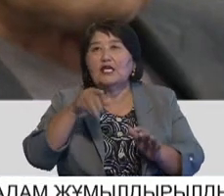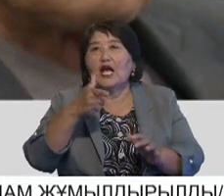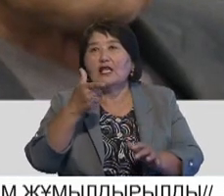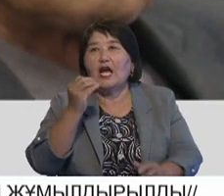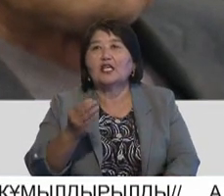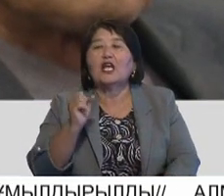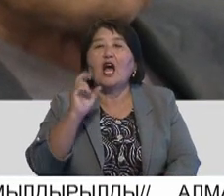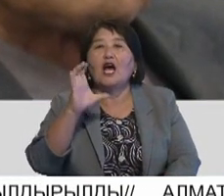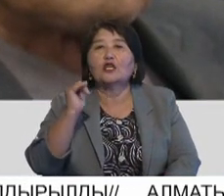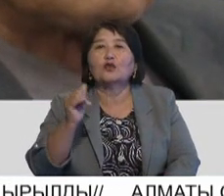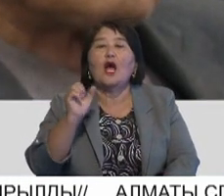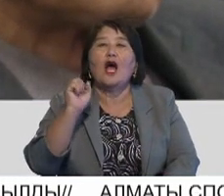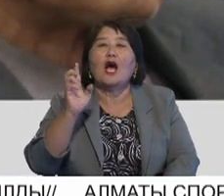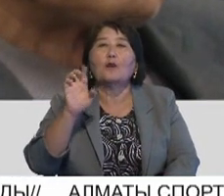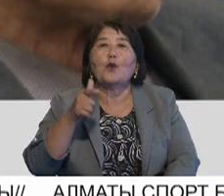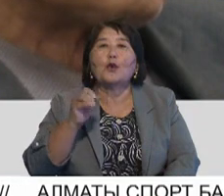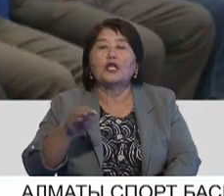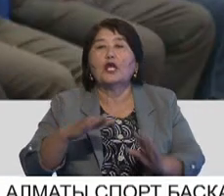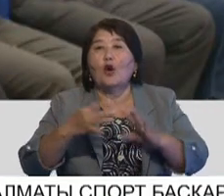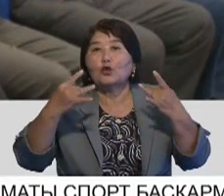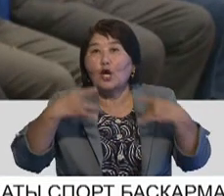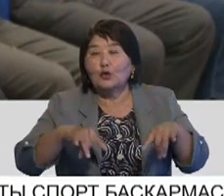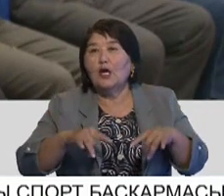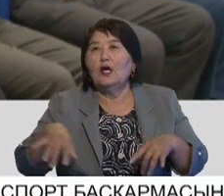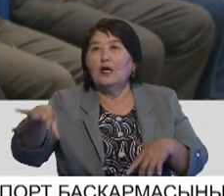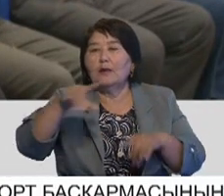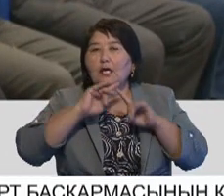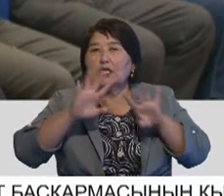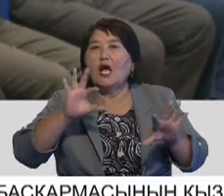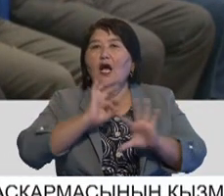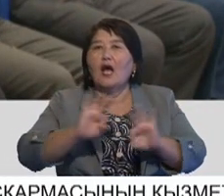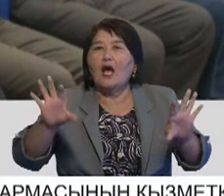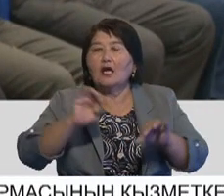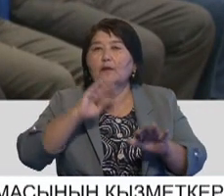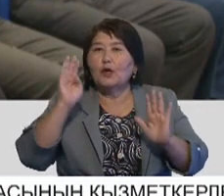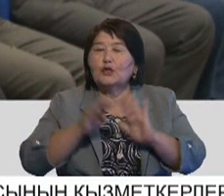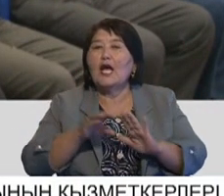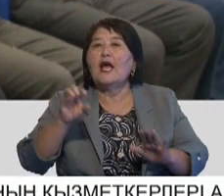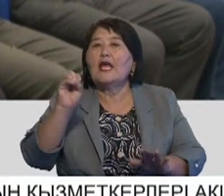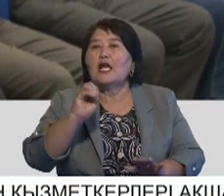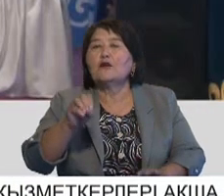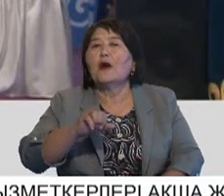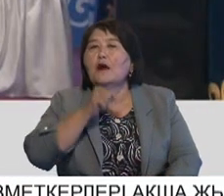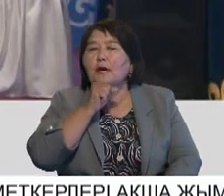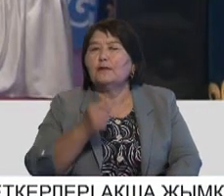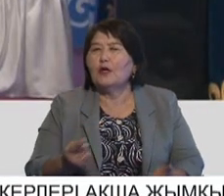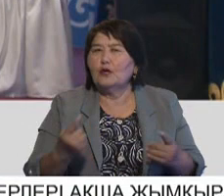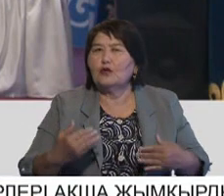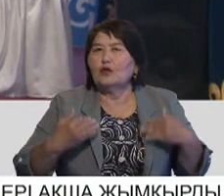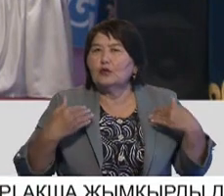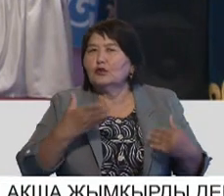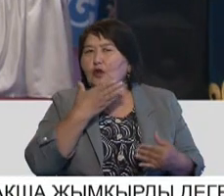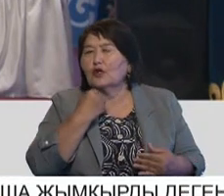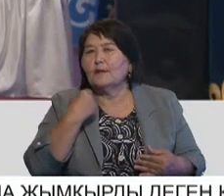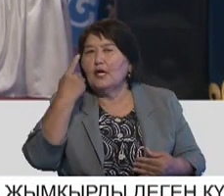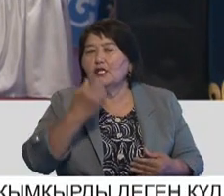Ақсу ауылының Ақбөгет деген жерінде дүниеге келген. Ел аузында тараған әңгімелерге сүйенсек, Беркінбай баба ірі тұлғалы, келбетті,